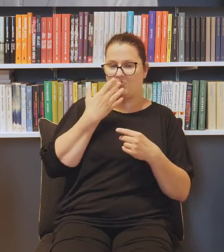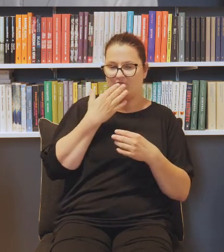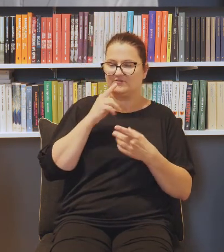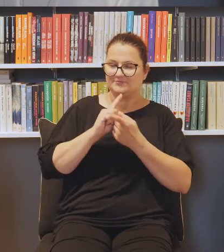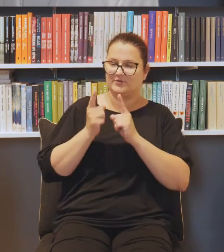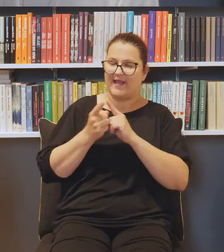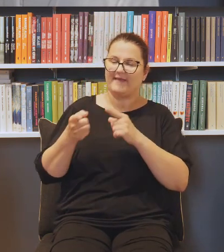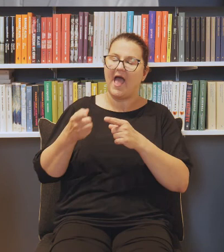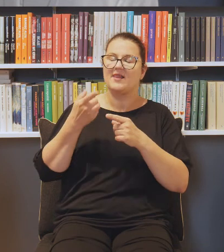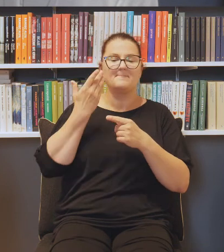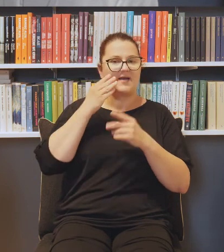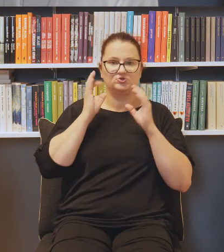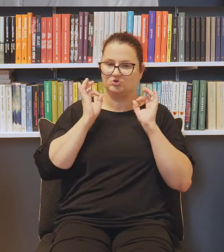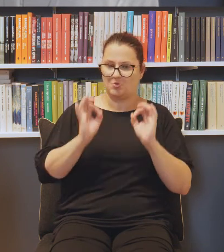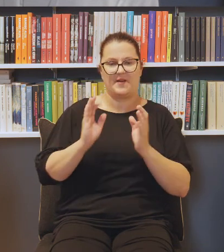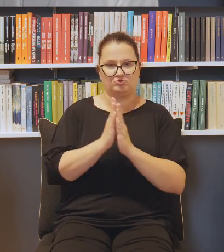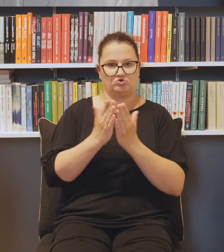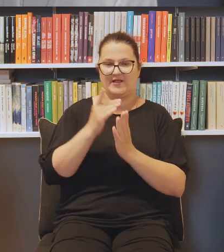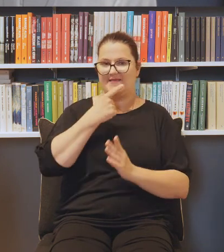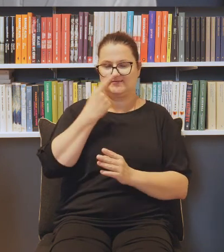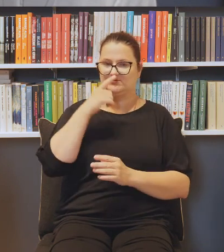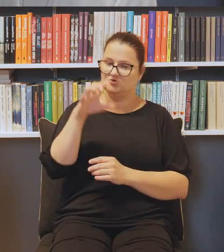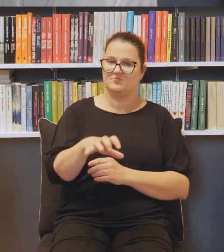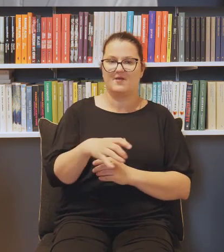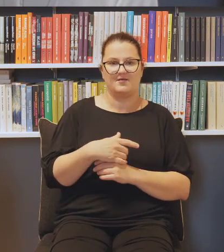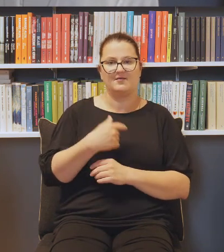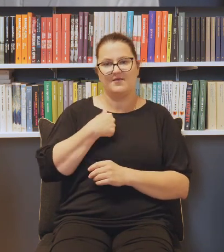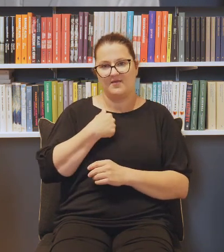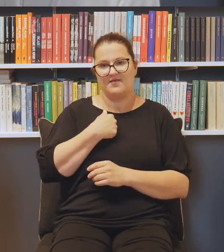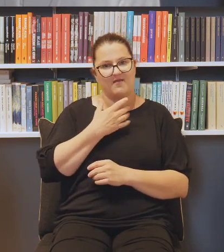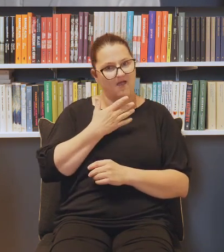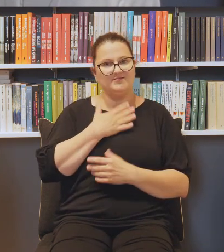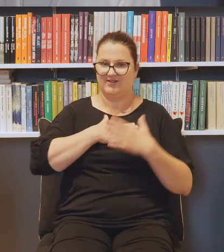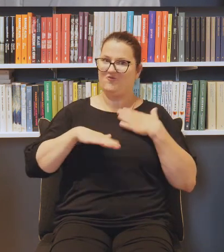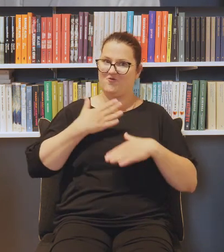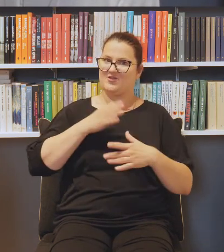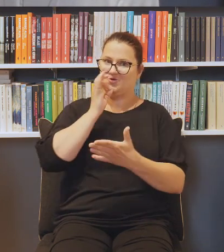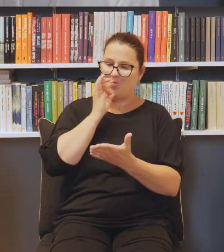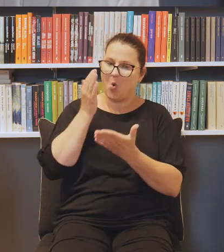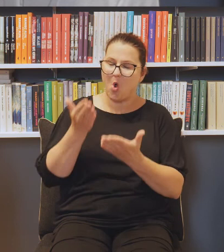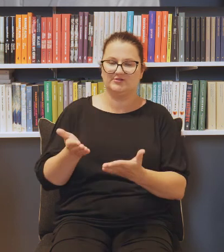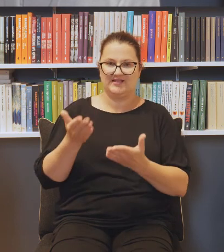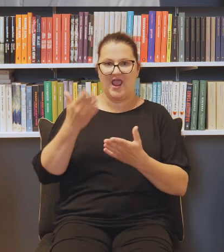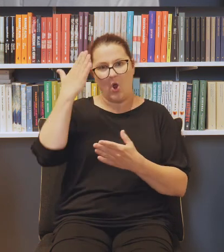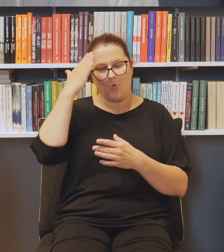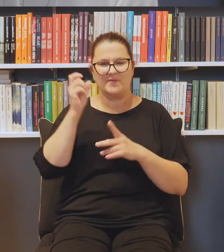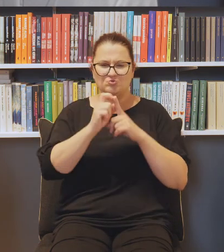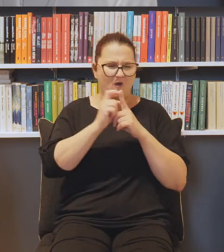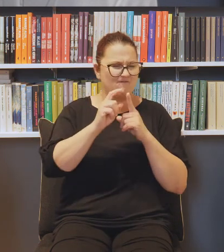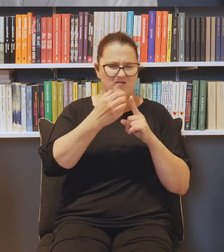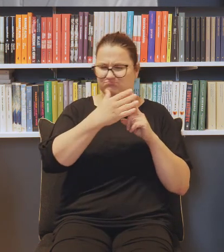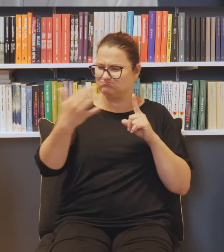pod względem języka. Jestem zachwycona, że tak młody człowiek tak operuje słowem. To jest